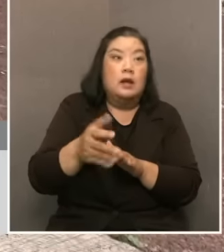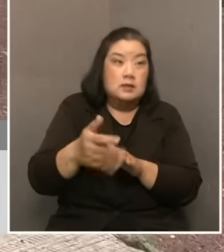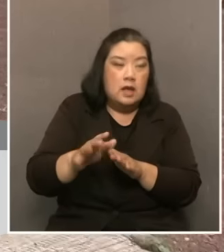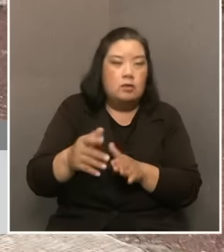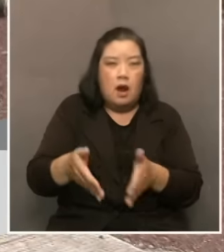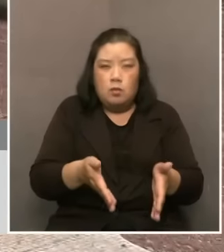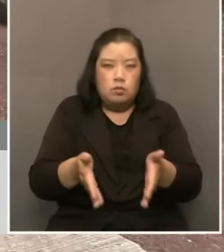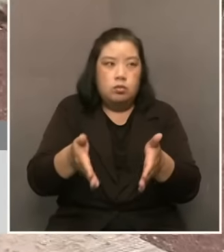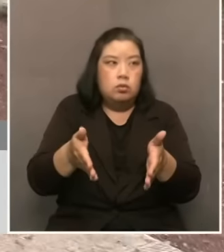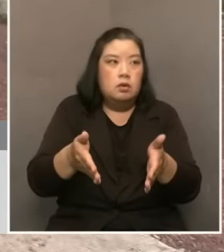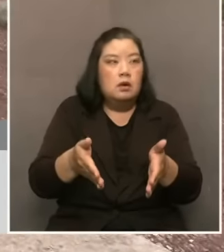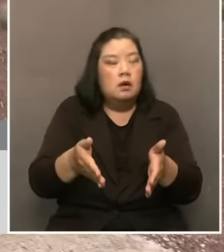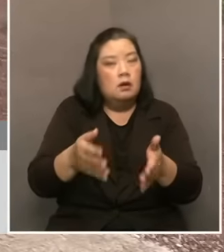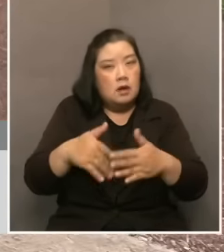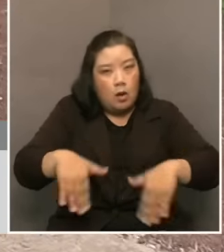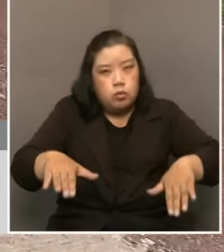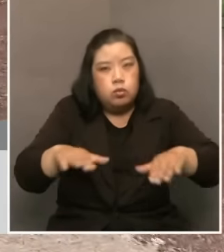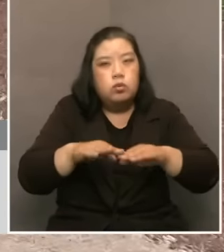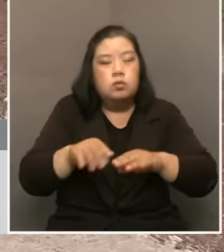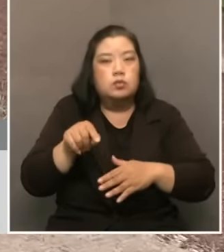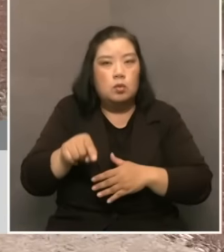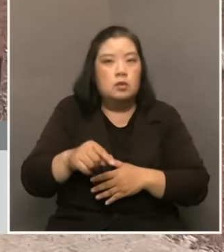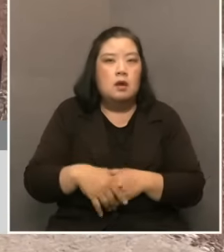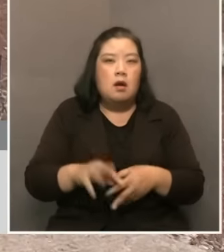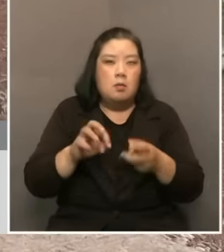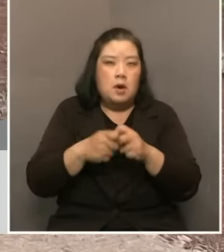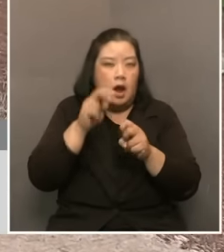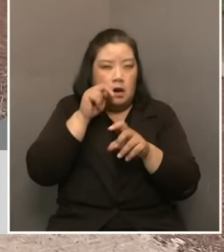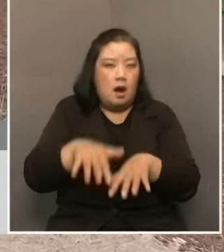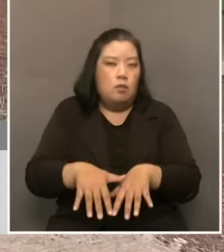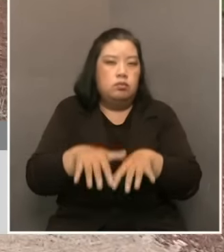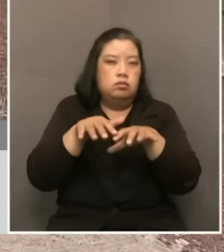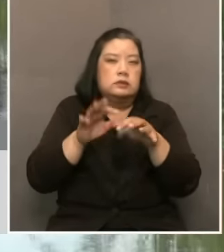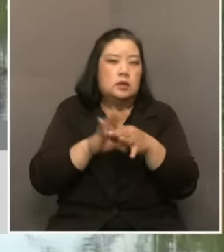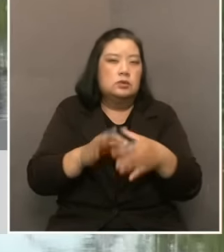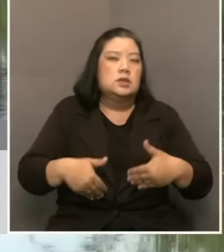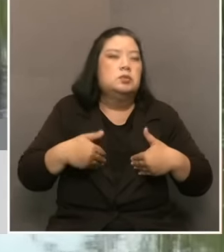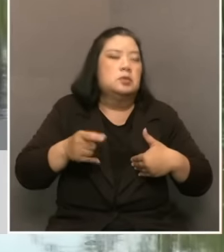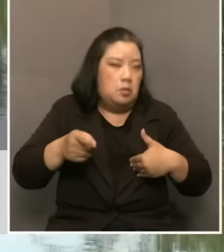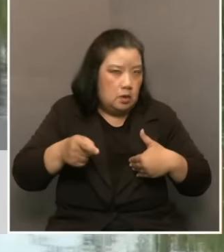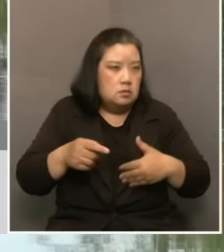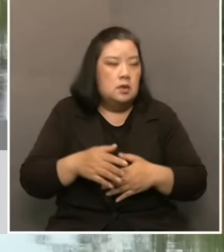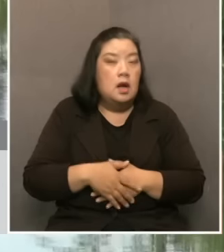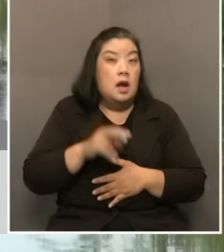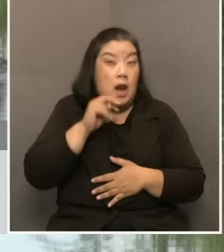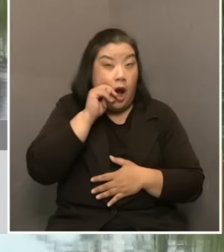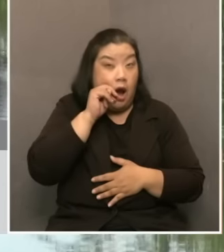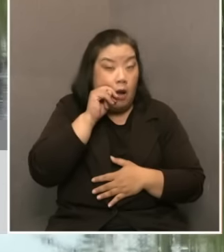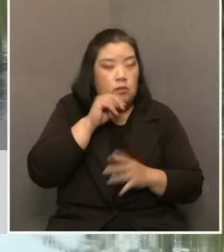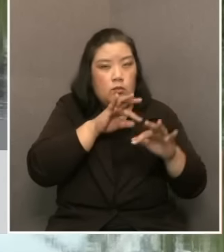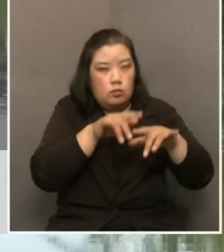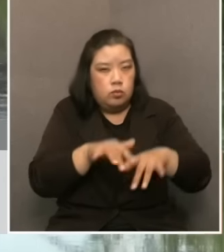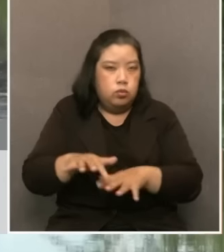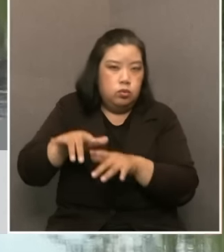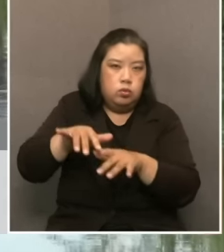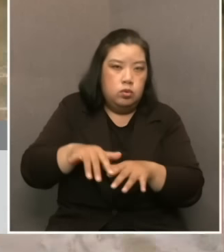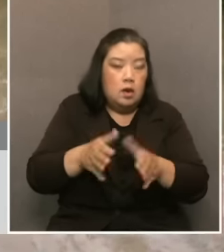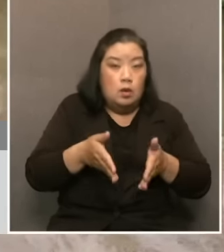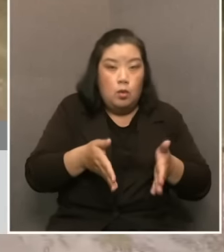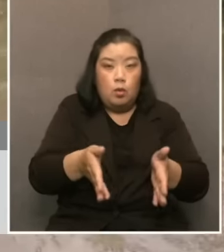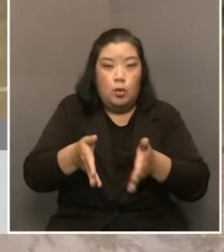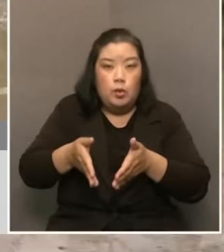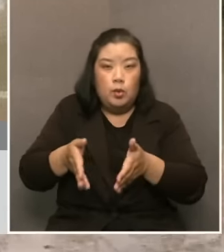น้ำในหนองอาฮงแล้วก็หนองเมือกส่งผลกระทบต่อการดำรงชีวิตของประชาชนมวลน้ำจำนวนมากได้ท่วมถนนระหว่างหมู่